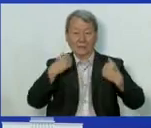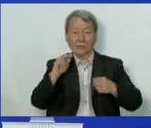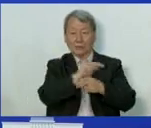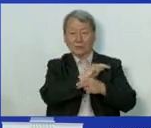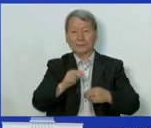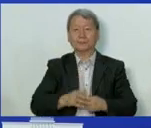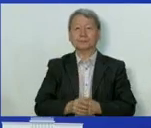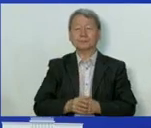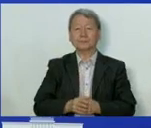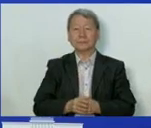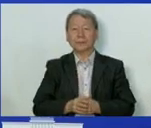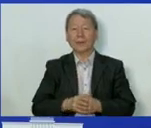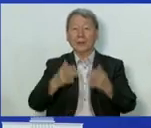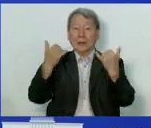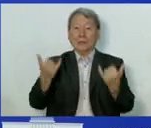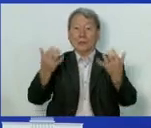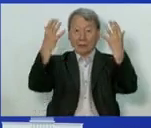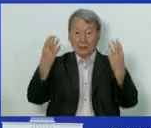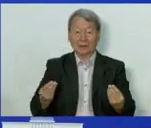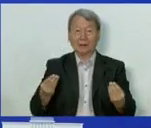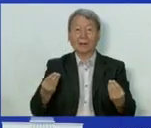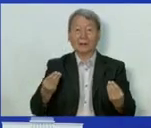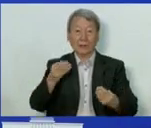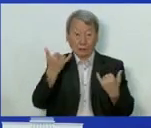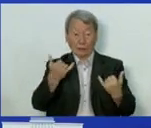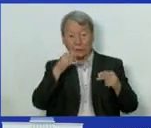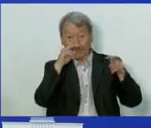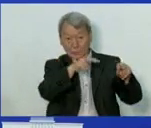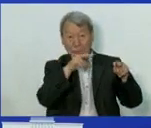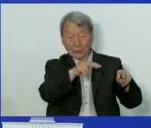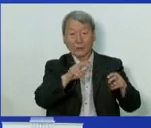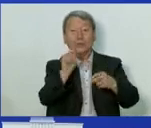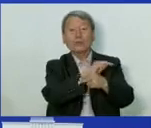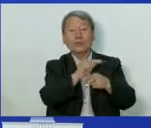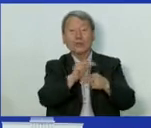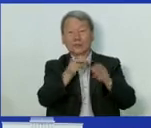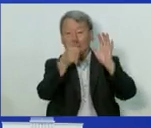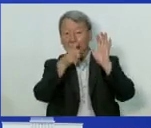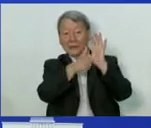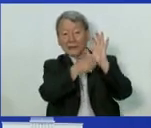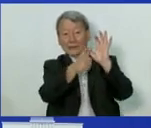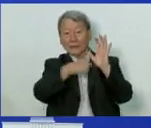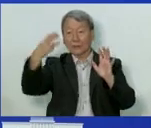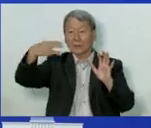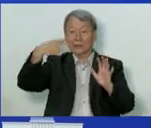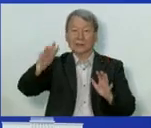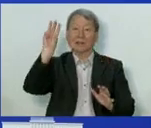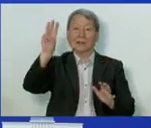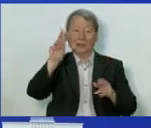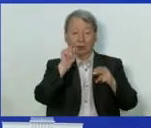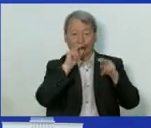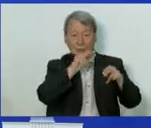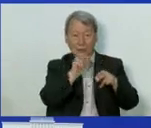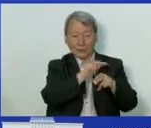работника. В сегодняшний день в стационаре получает лечение 633